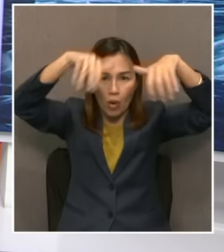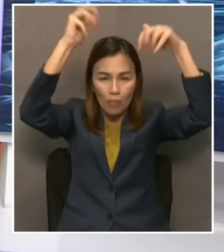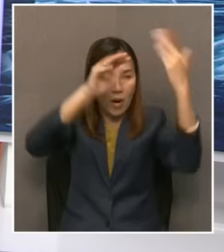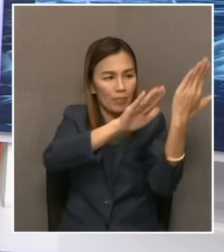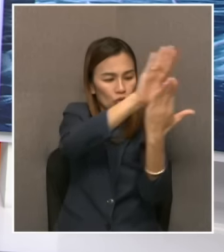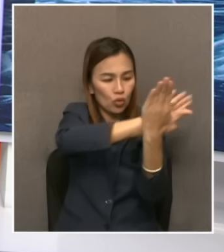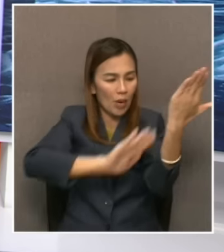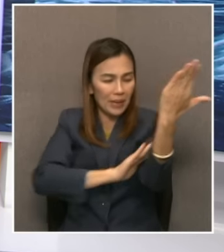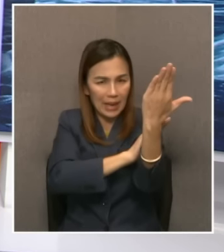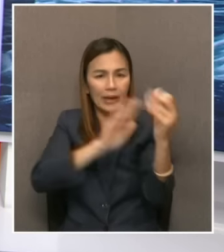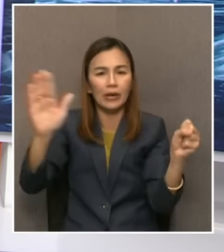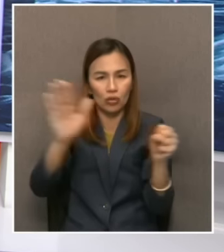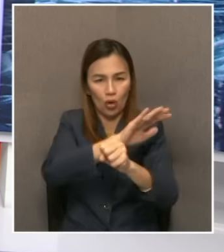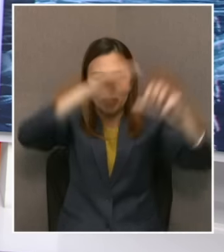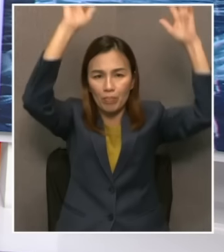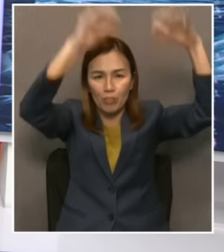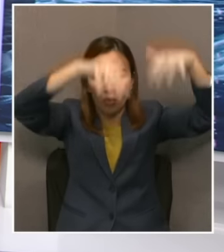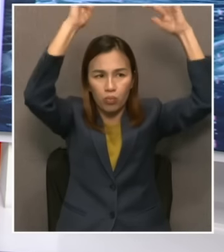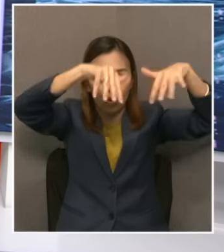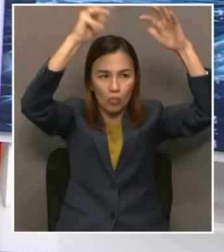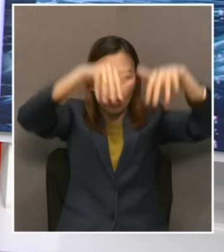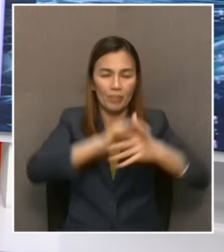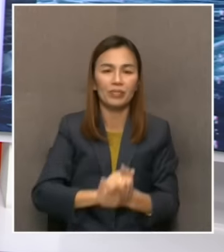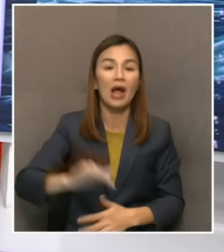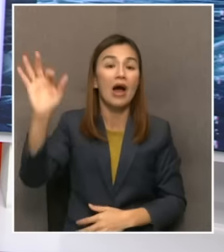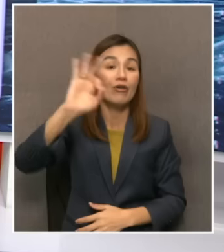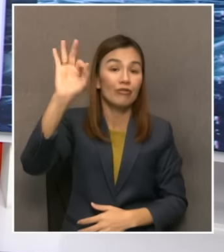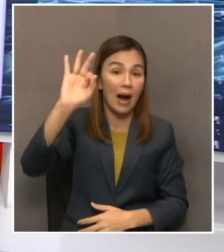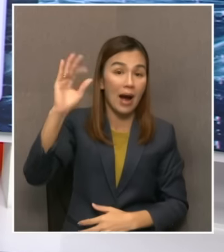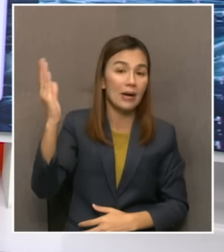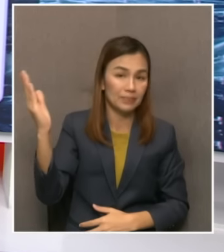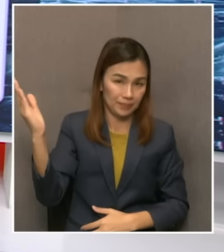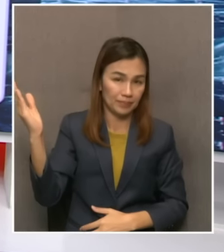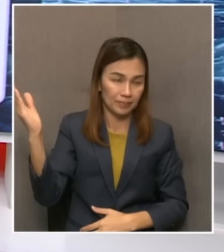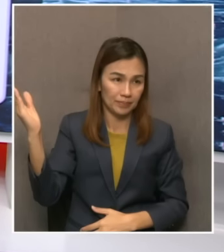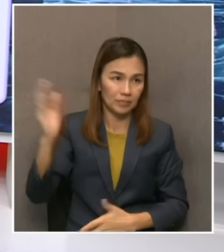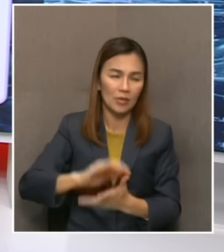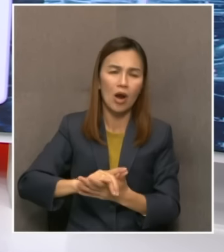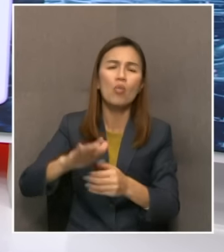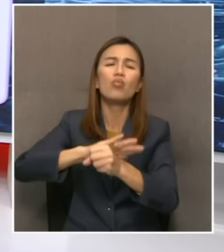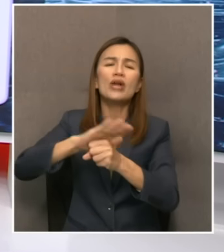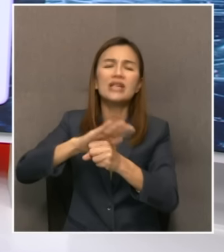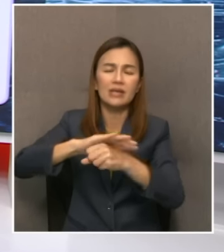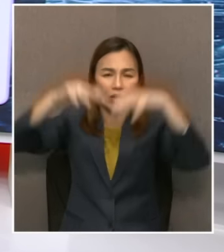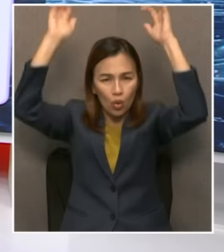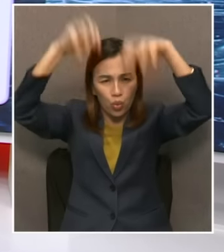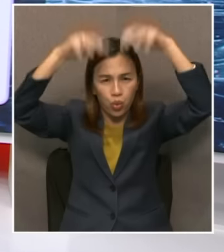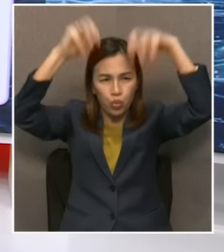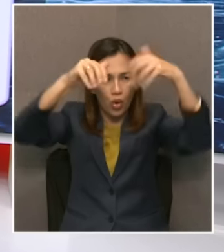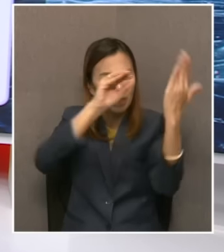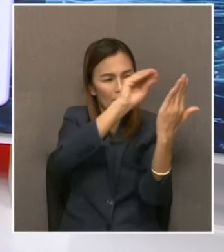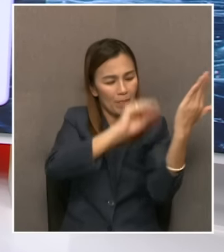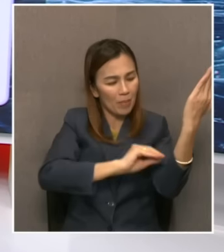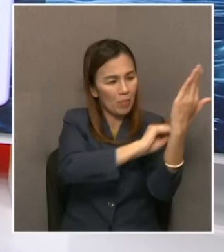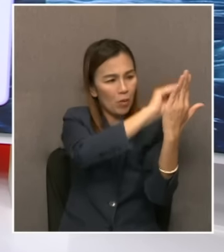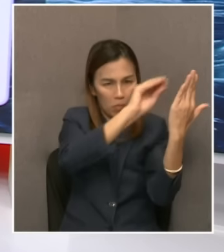เทศไทยเลยนะคะโดยสีฟ้าค่ะก็คือสีที่ฝนตกเล็กน้อยนะคะกระจายอยู่ทั่วทุกภาคเล